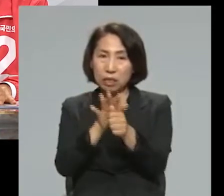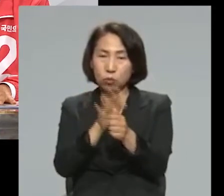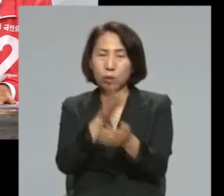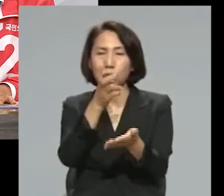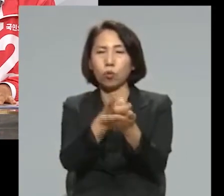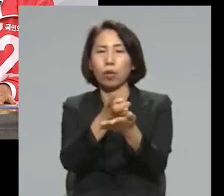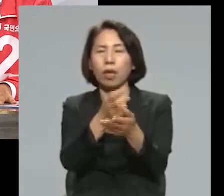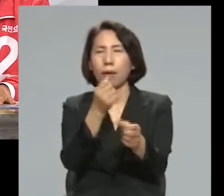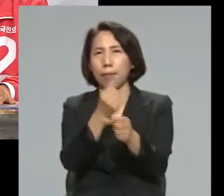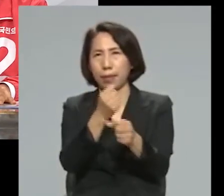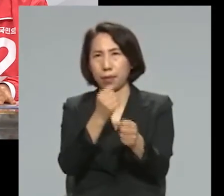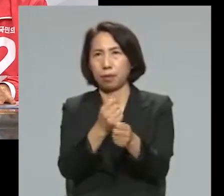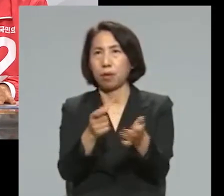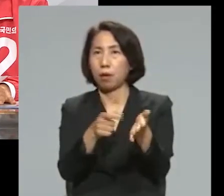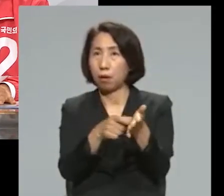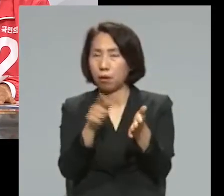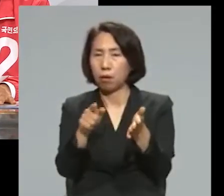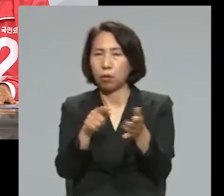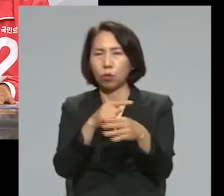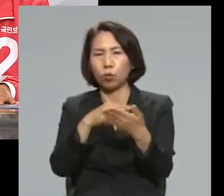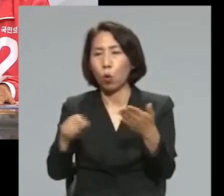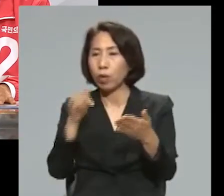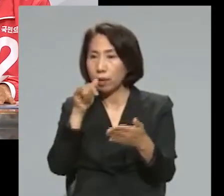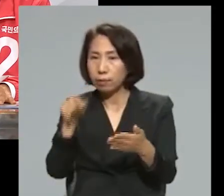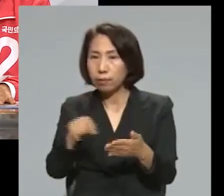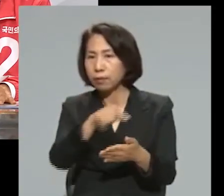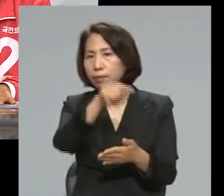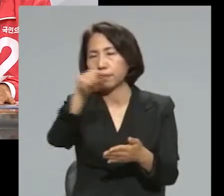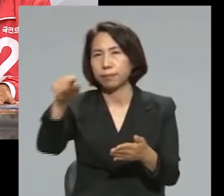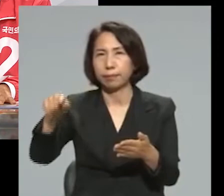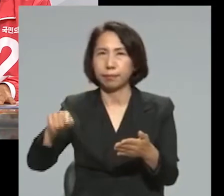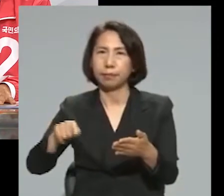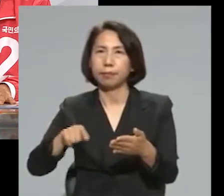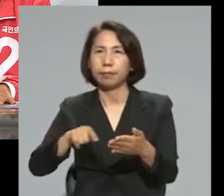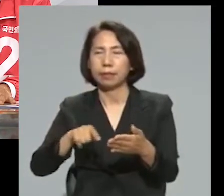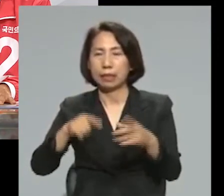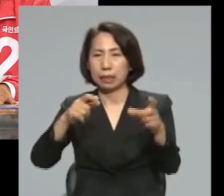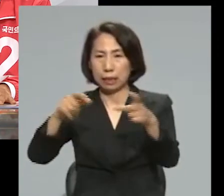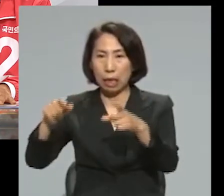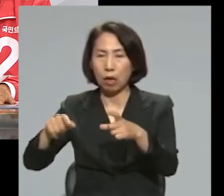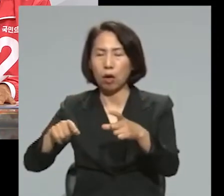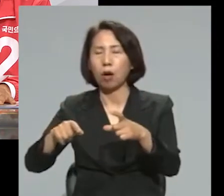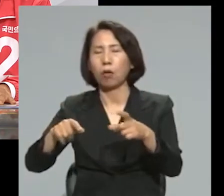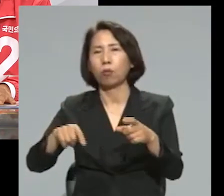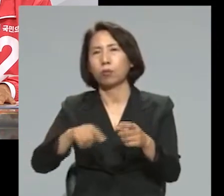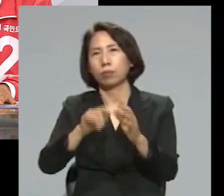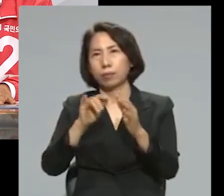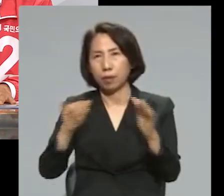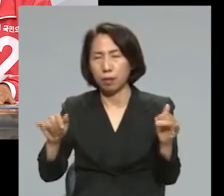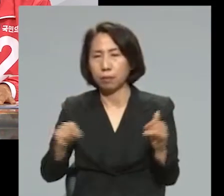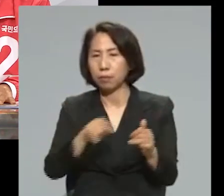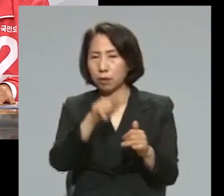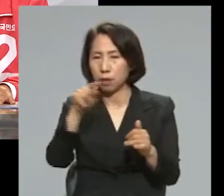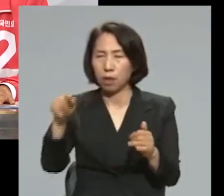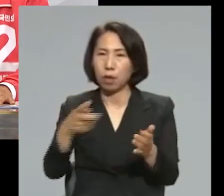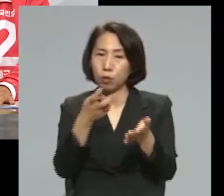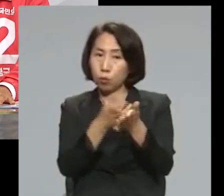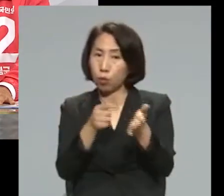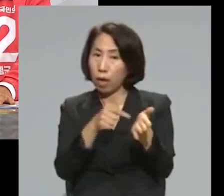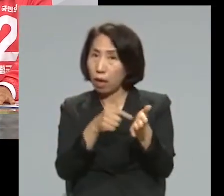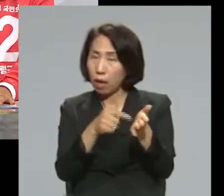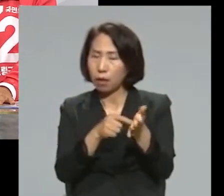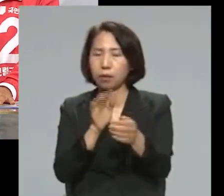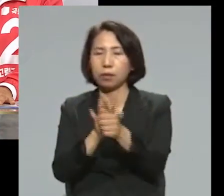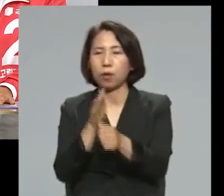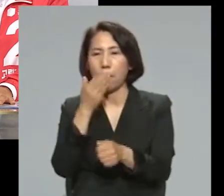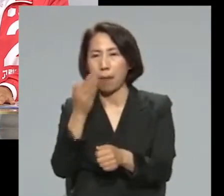조례를 제정해서 이 손해를 많이 보고 있는 이 어려움을 많이 겪고 있는 이 두 개 면에 조례상 지원을